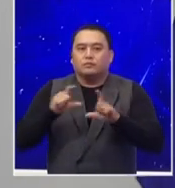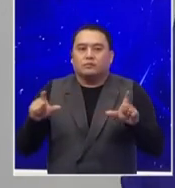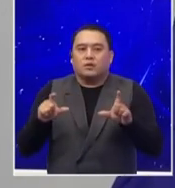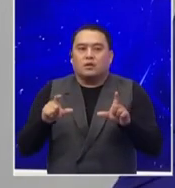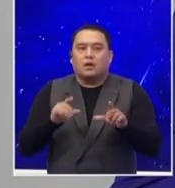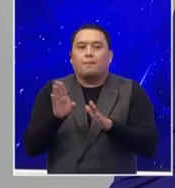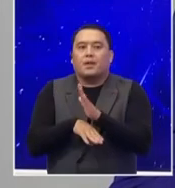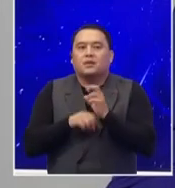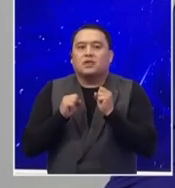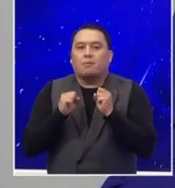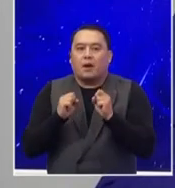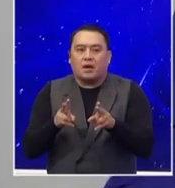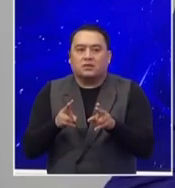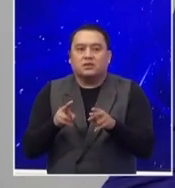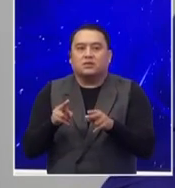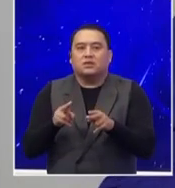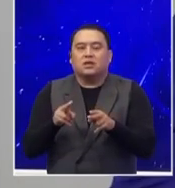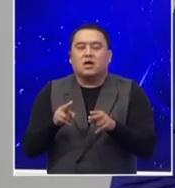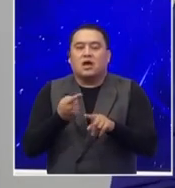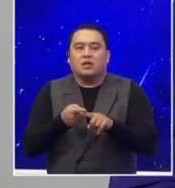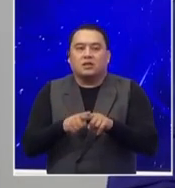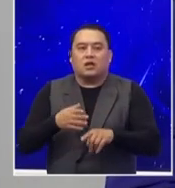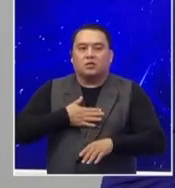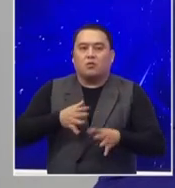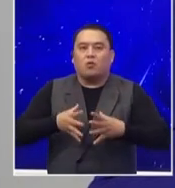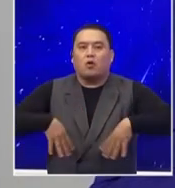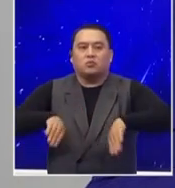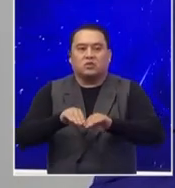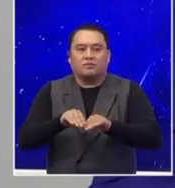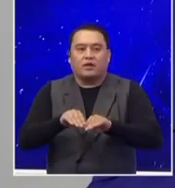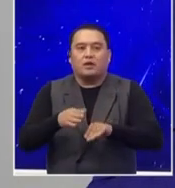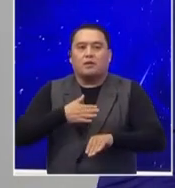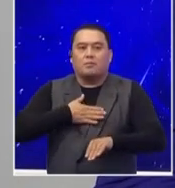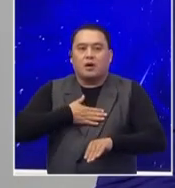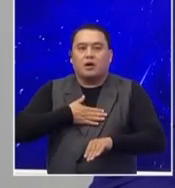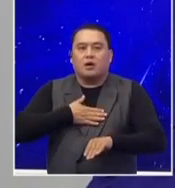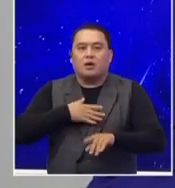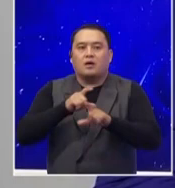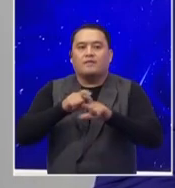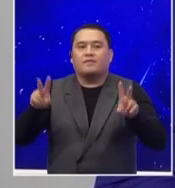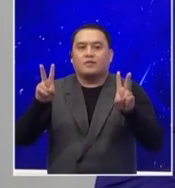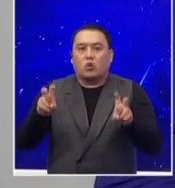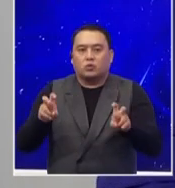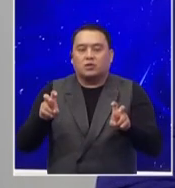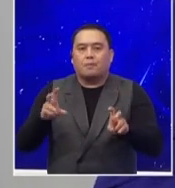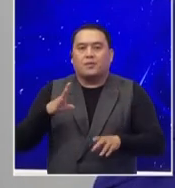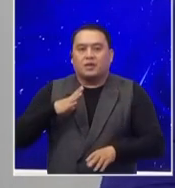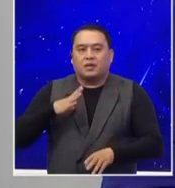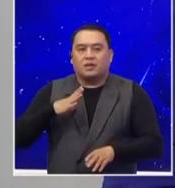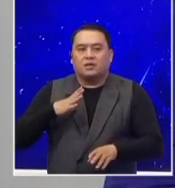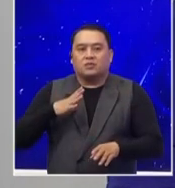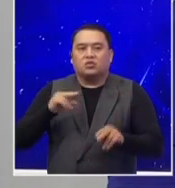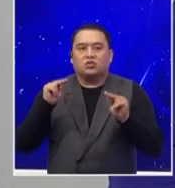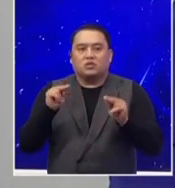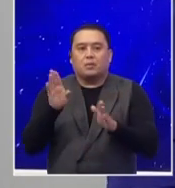вопросы безопасности и справедливости именно в нашем обществе. Я вот именно мой лозунг в праймерис был